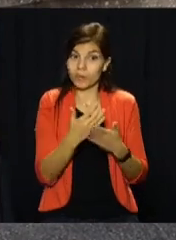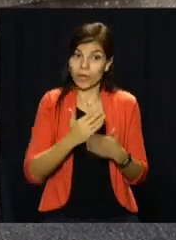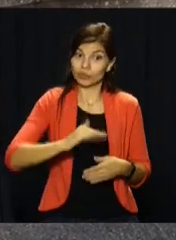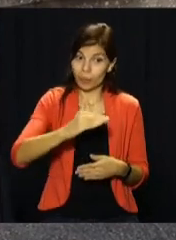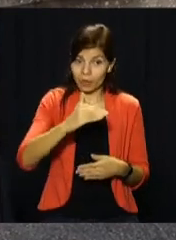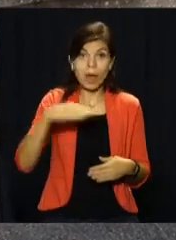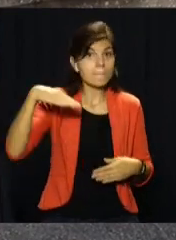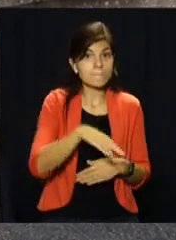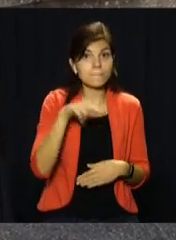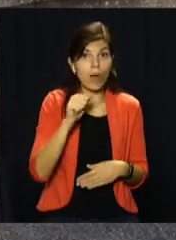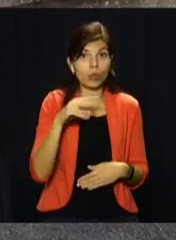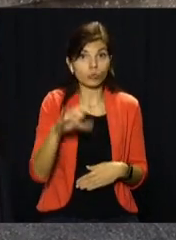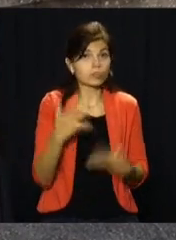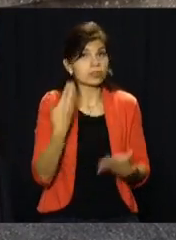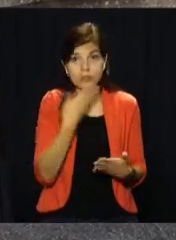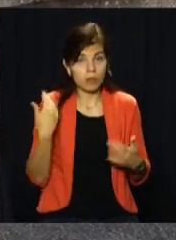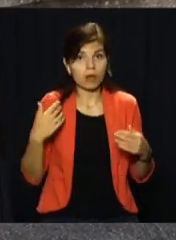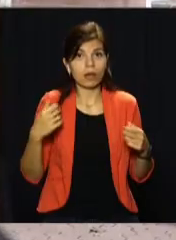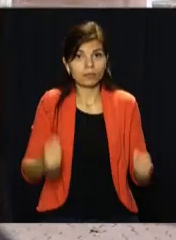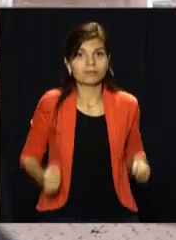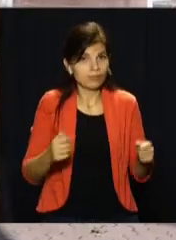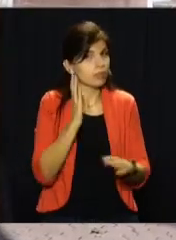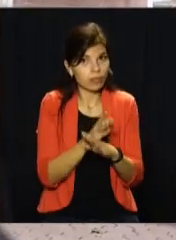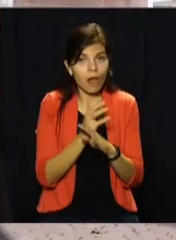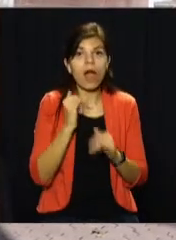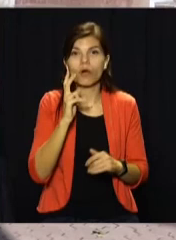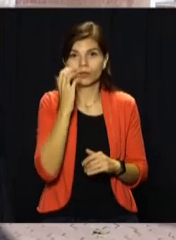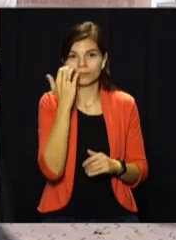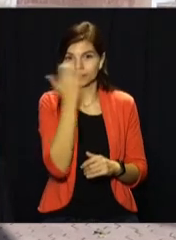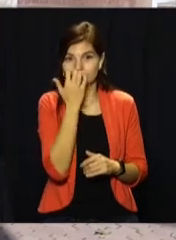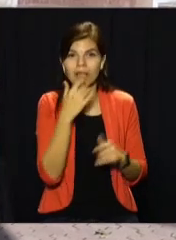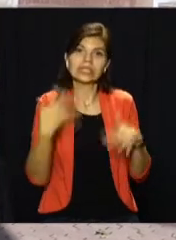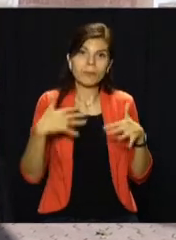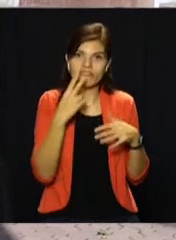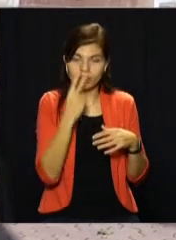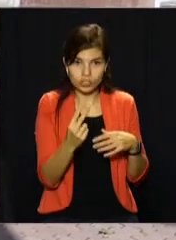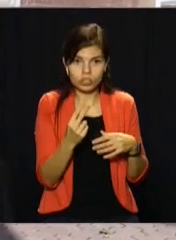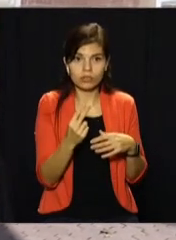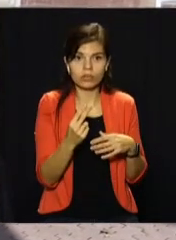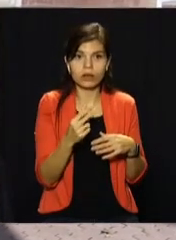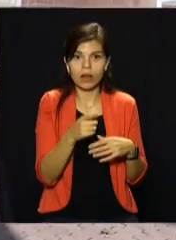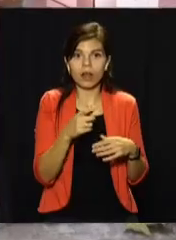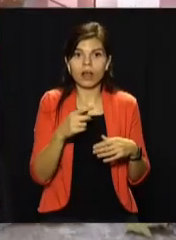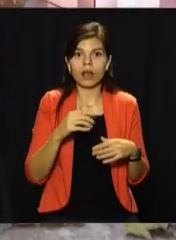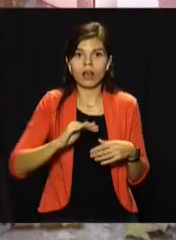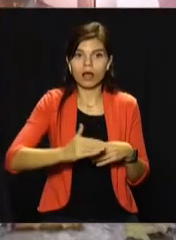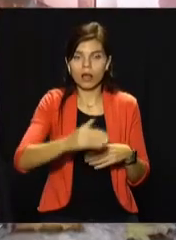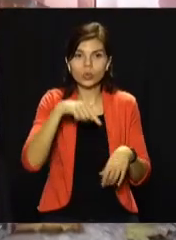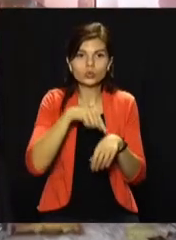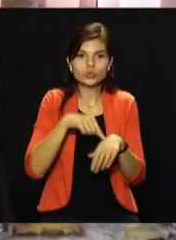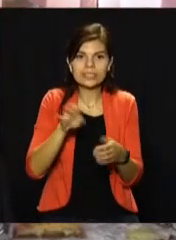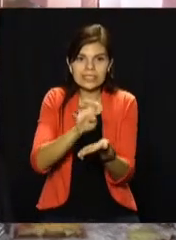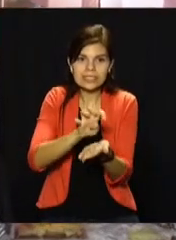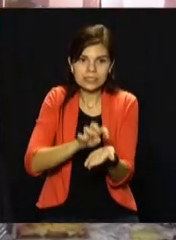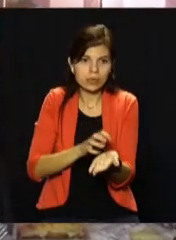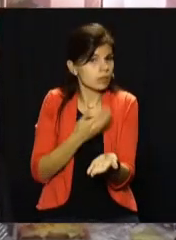людей, что здесь находится ступені. Згідно моніторингу, який провела в області громадянська мережа «Опора», лише 3%